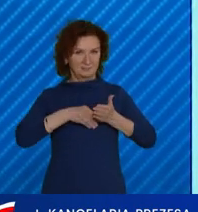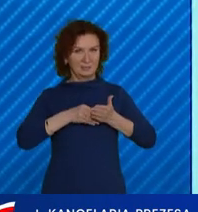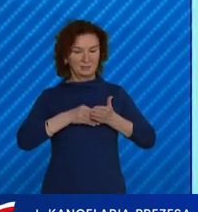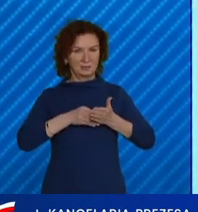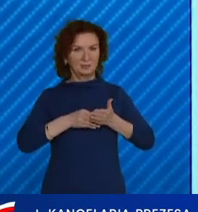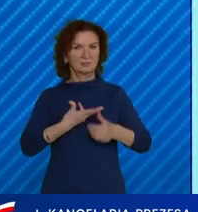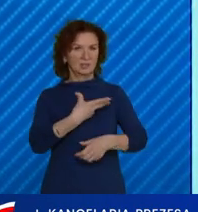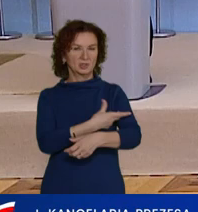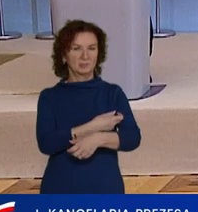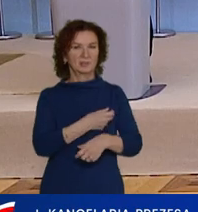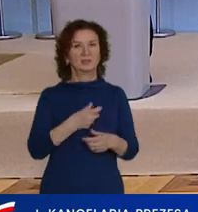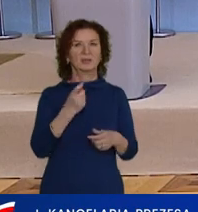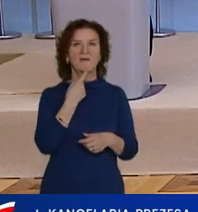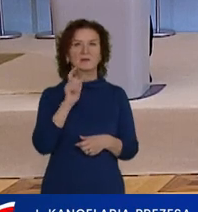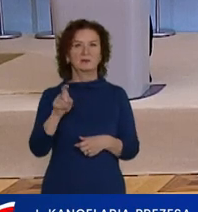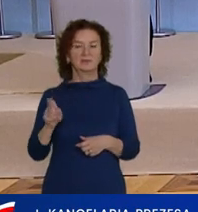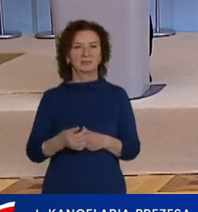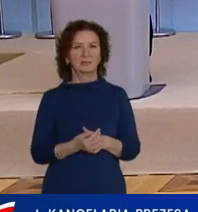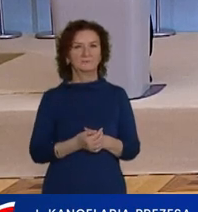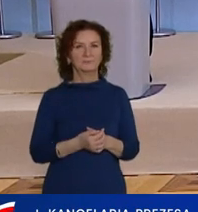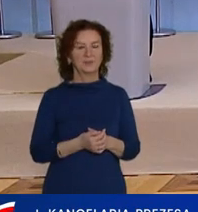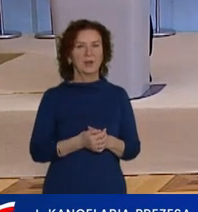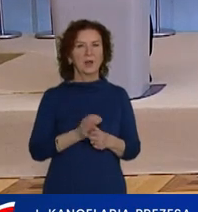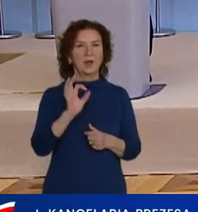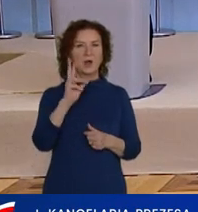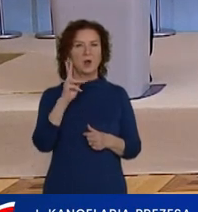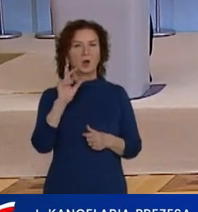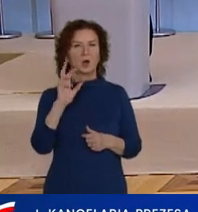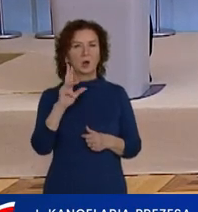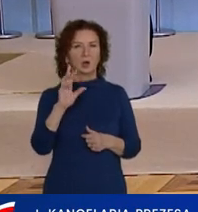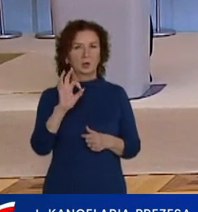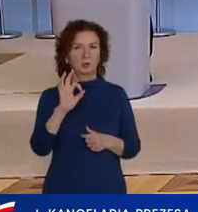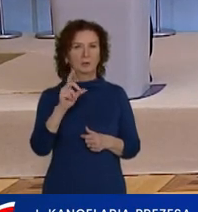kwietniu. Redaktor Miłada Jędrysik, OKO.press.